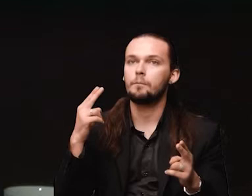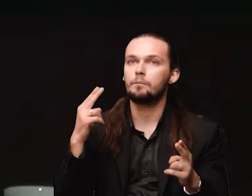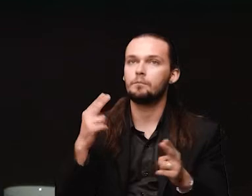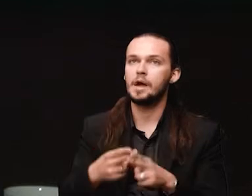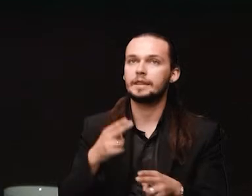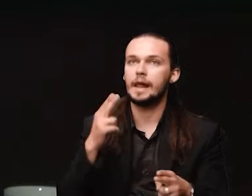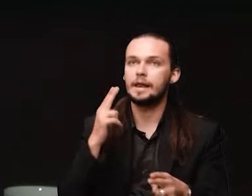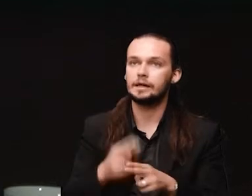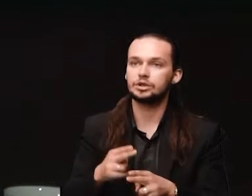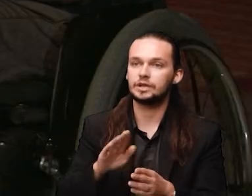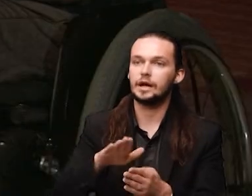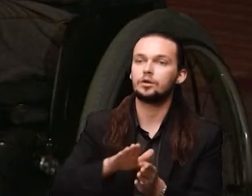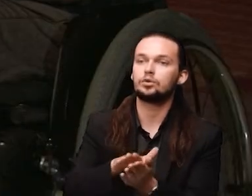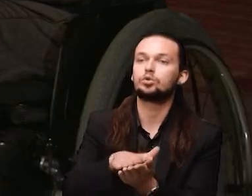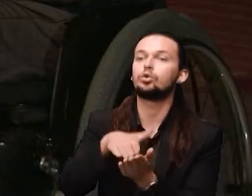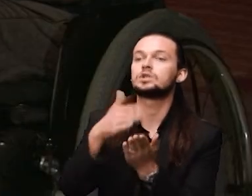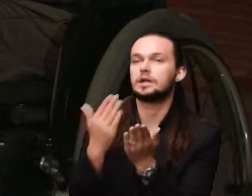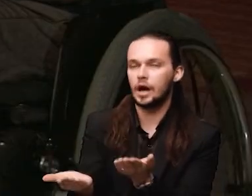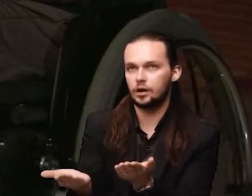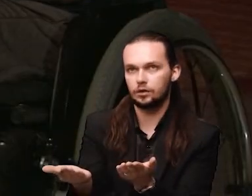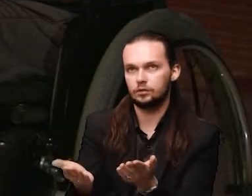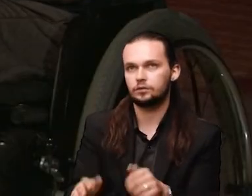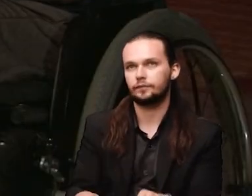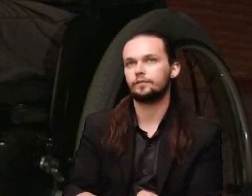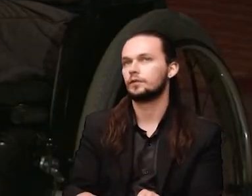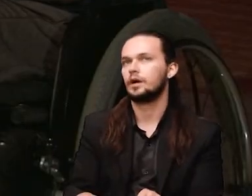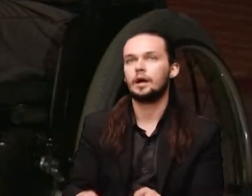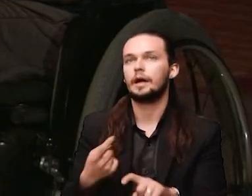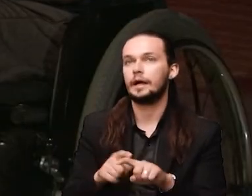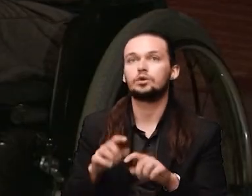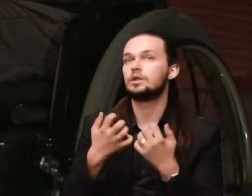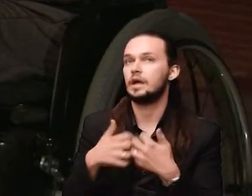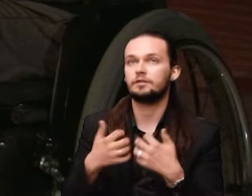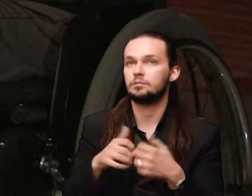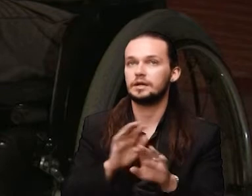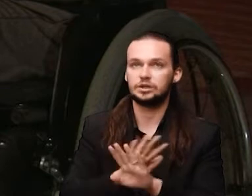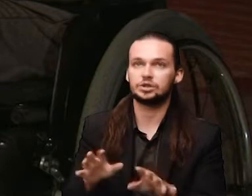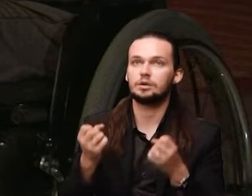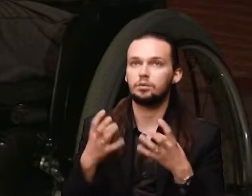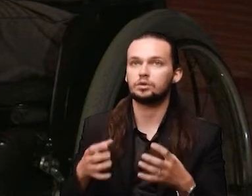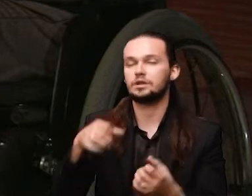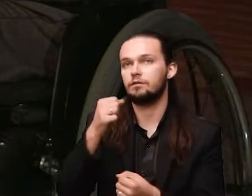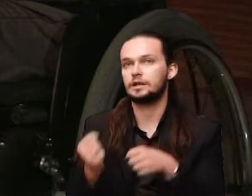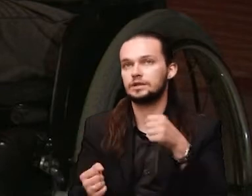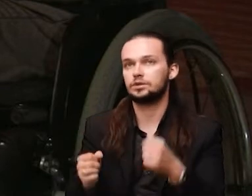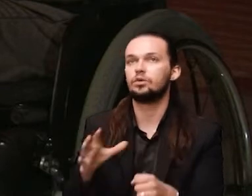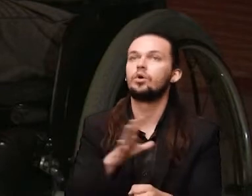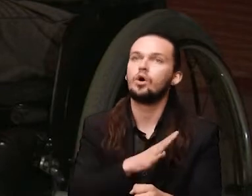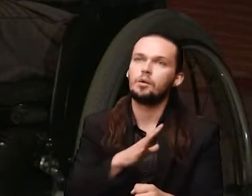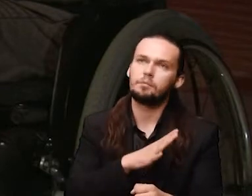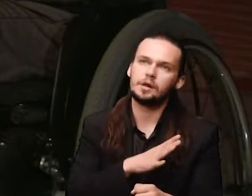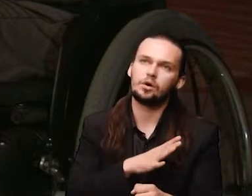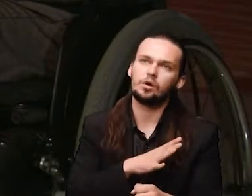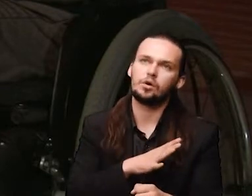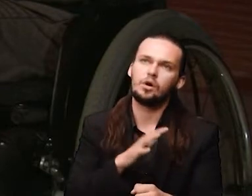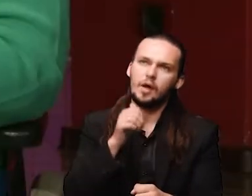доска. Что там может не работать? Может, она автоматическая все? Нет, она не автоматическая. Это видно прям. Просто водителю было